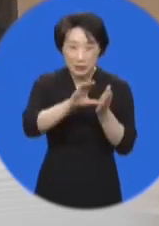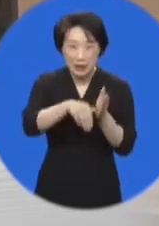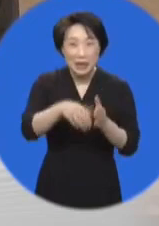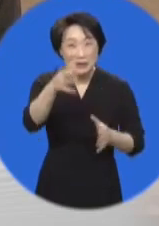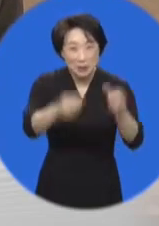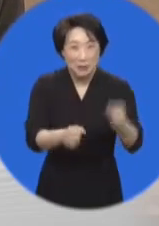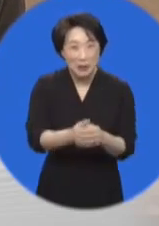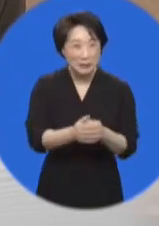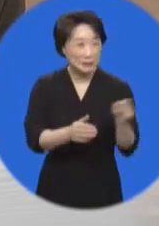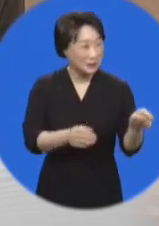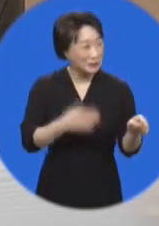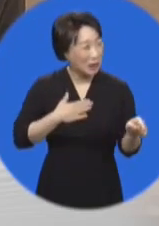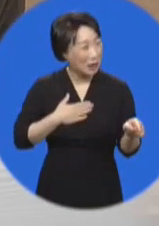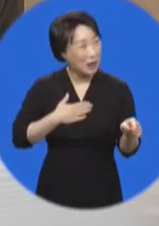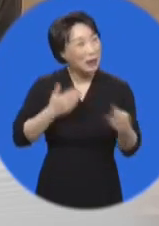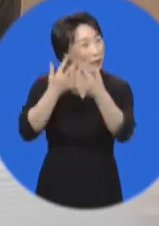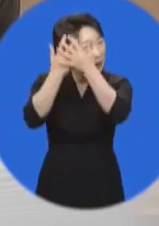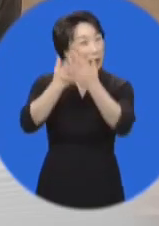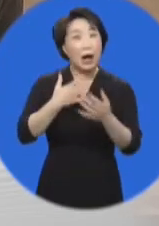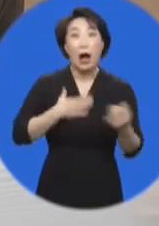입고 온 것을 내가 안다?